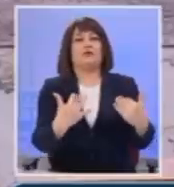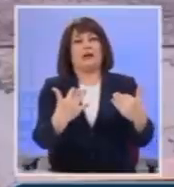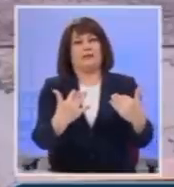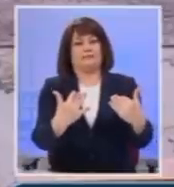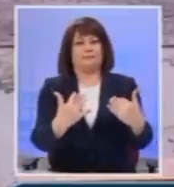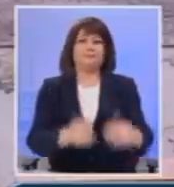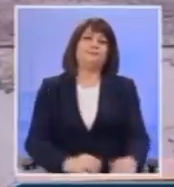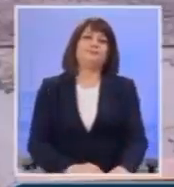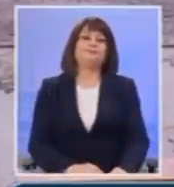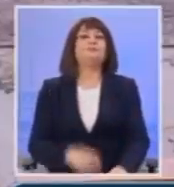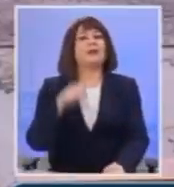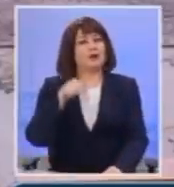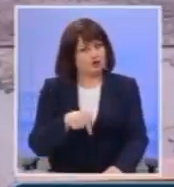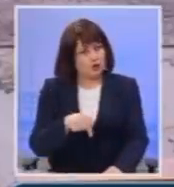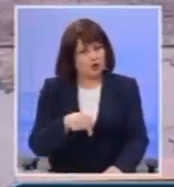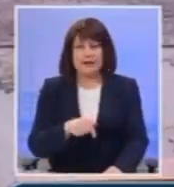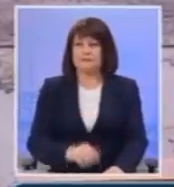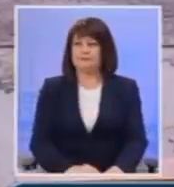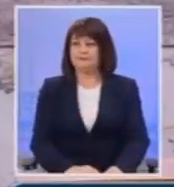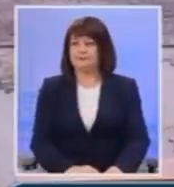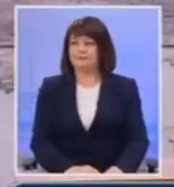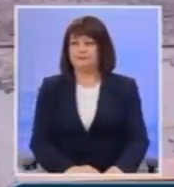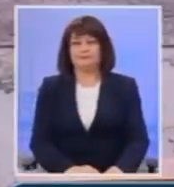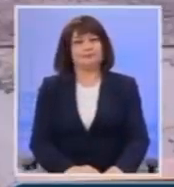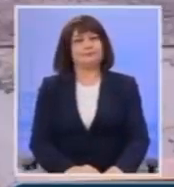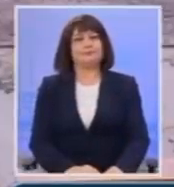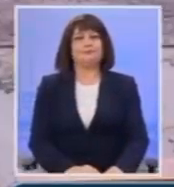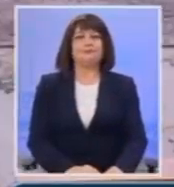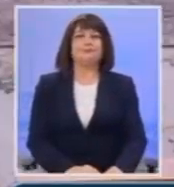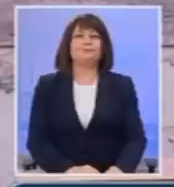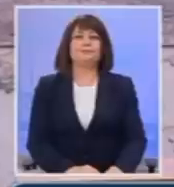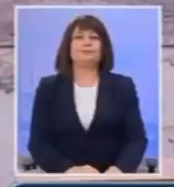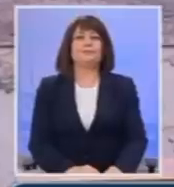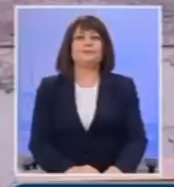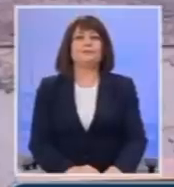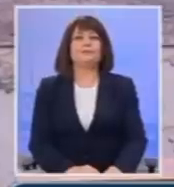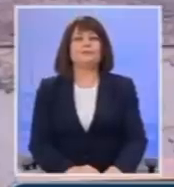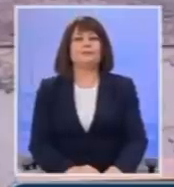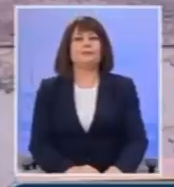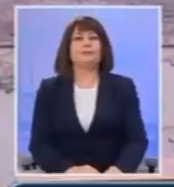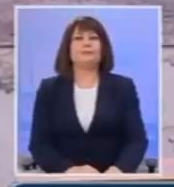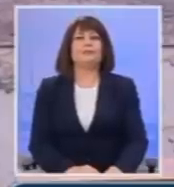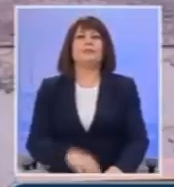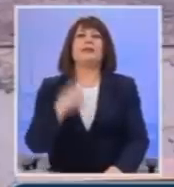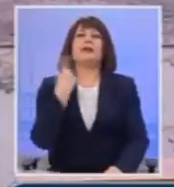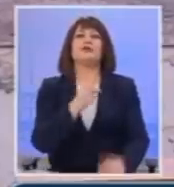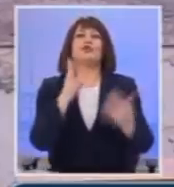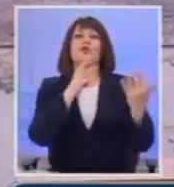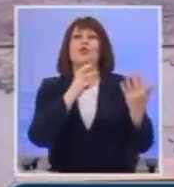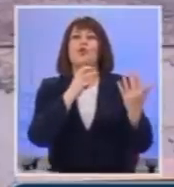Βουλής. Εισερχόμαστε, κυρίες και κύριοι συνάδελφοι, στην ανάπτυξη της με αριθμό